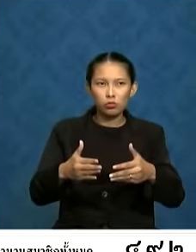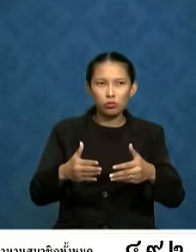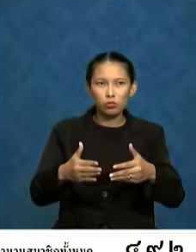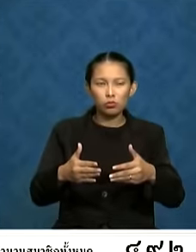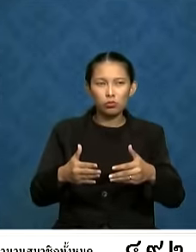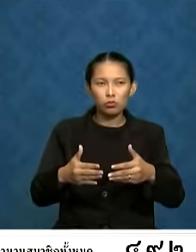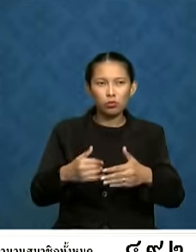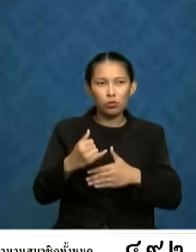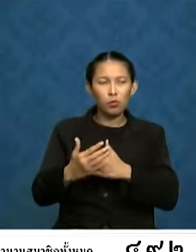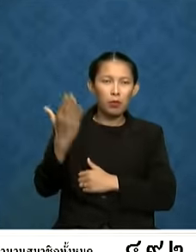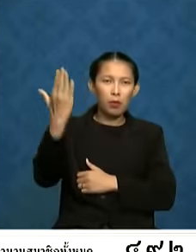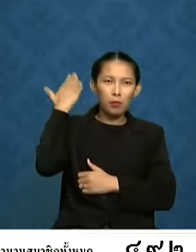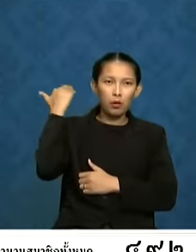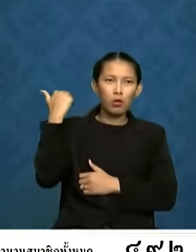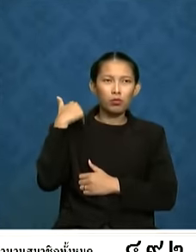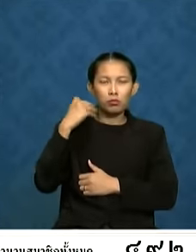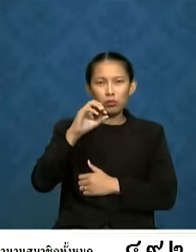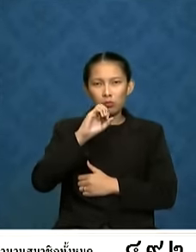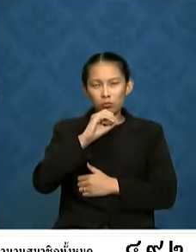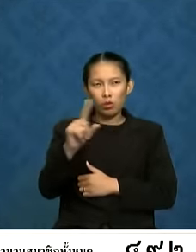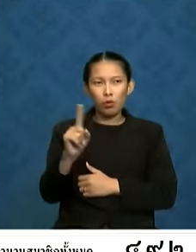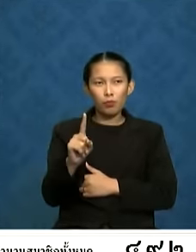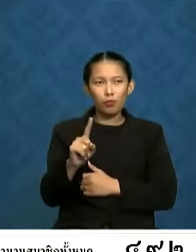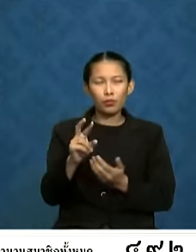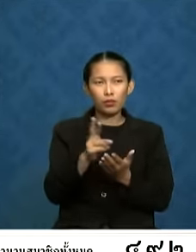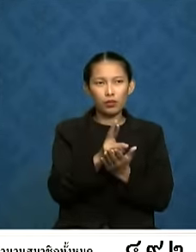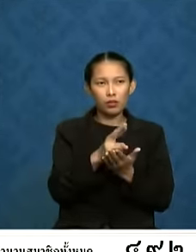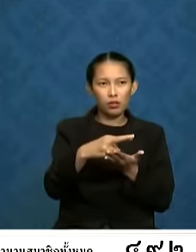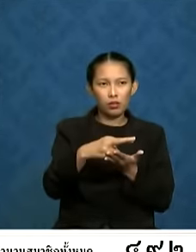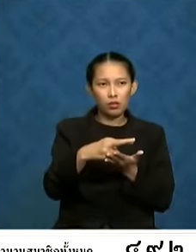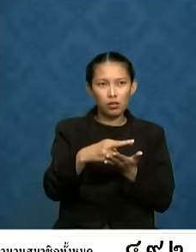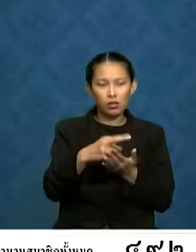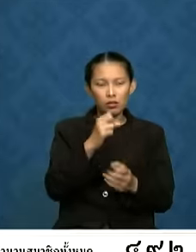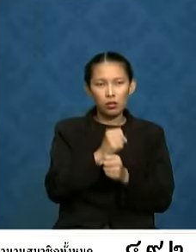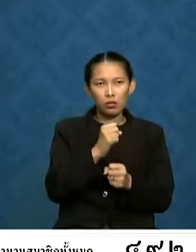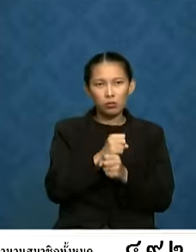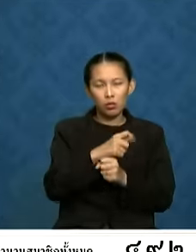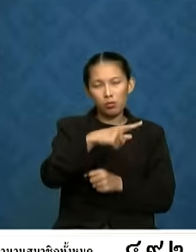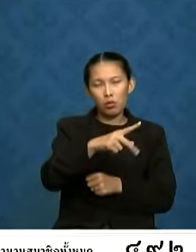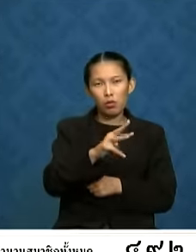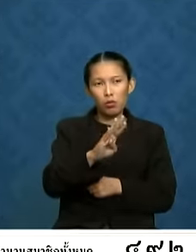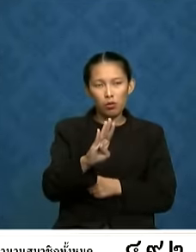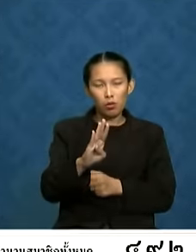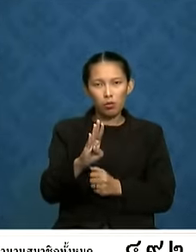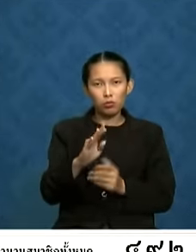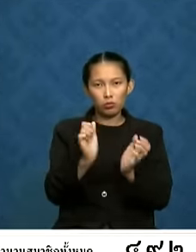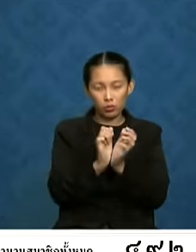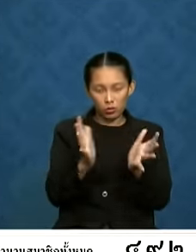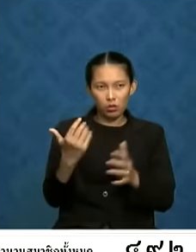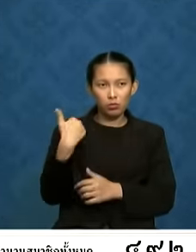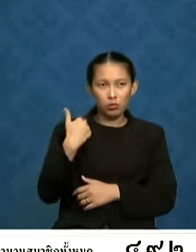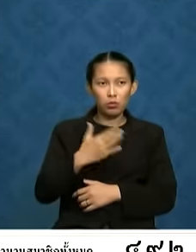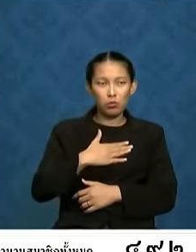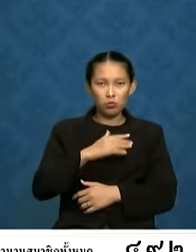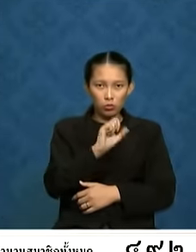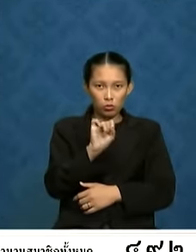เคารพนะครับว่าสมัยก่อนที่มีการออกในเรื่องของร่างมีความพยายามในการตราพระราชบัญญัติฉบับดังกล่าวเนี่ยตัวผมเองตอนนั้นไม่ได้เป็น